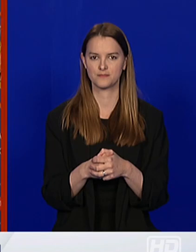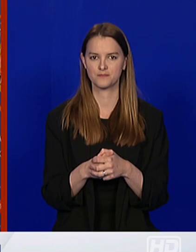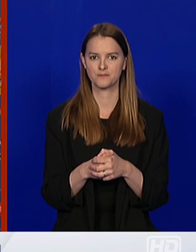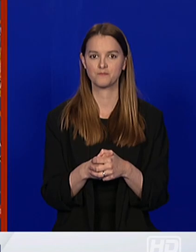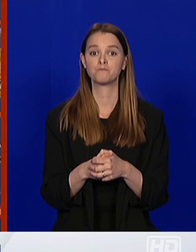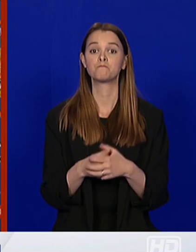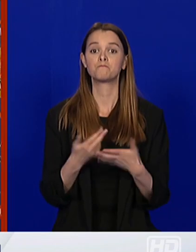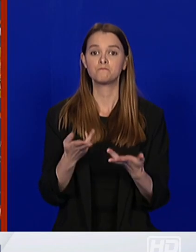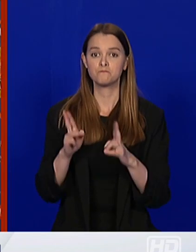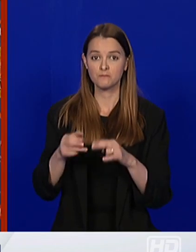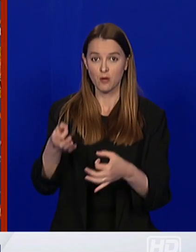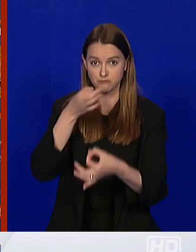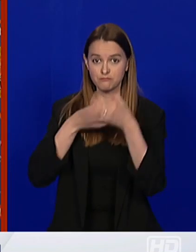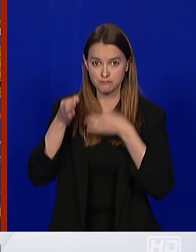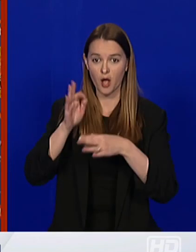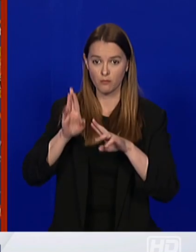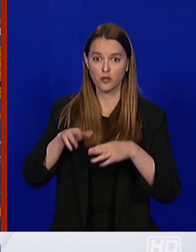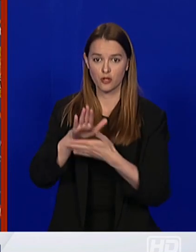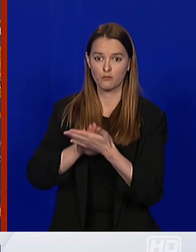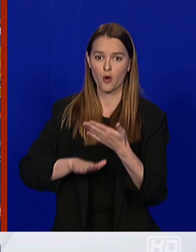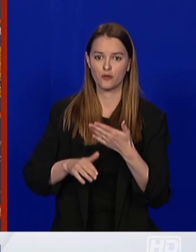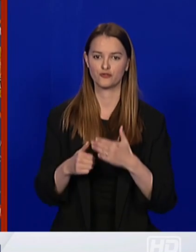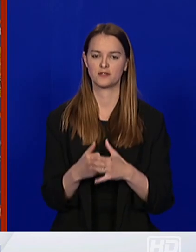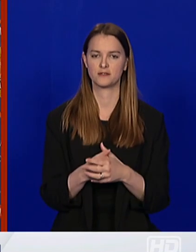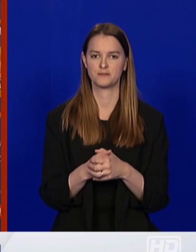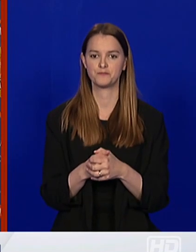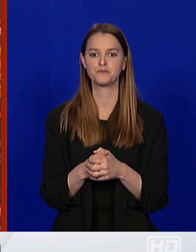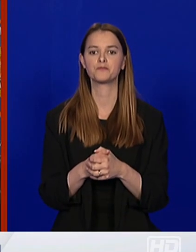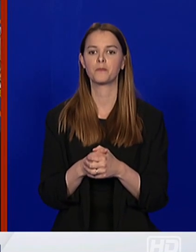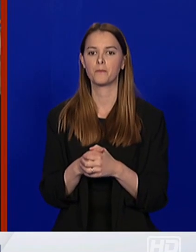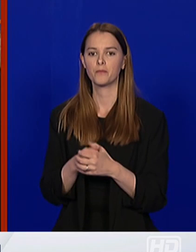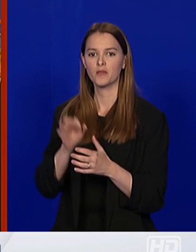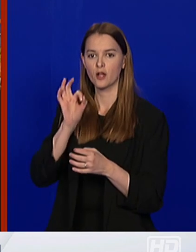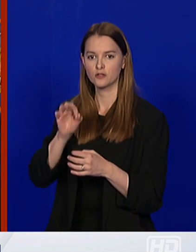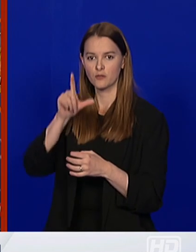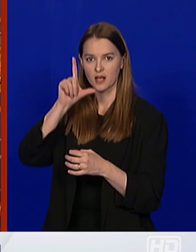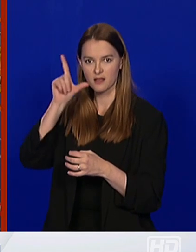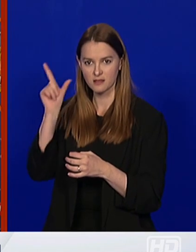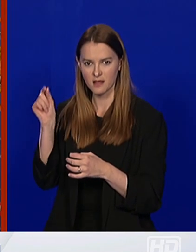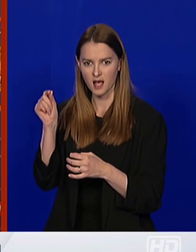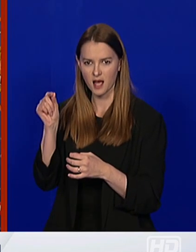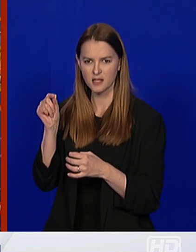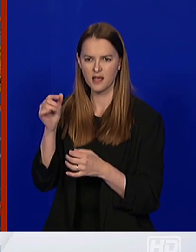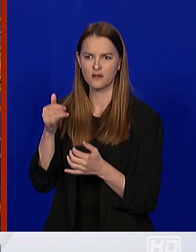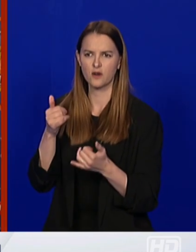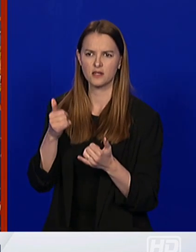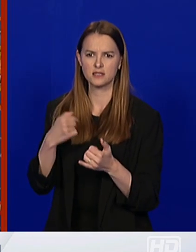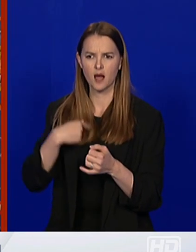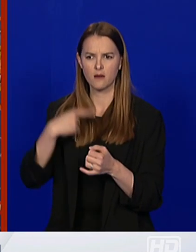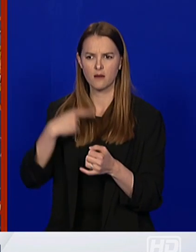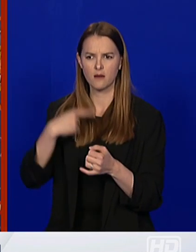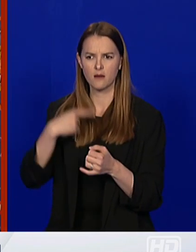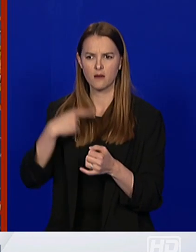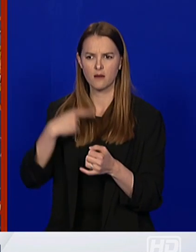Evo, izvolite, možete početi s pitanjima. Dobar dan. Evo, ako se ne varam, ovo je najveći broj smrtnih